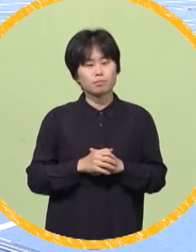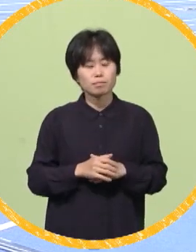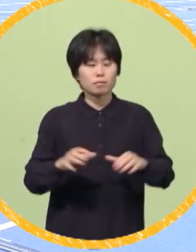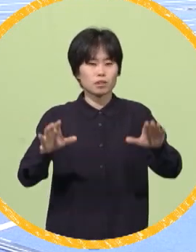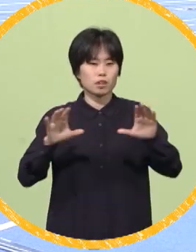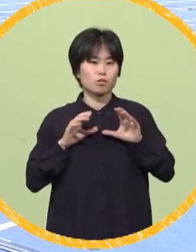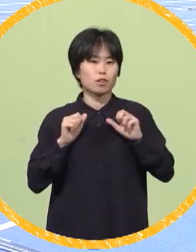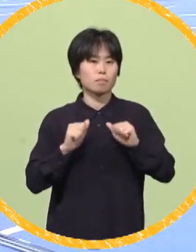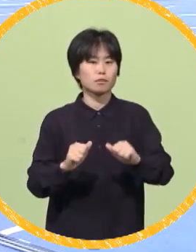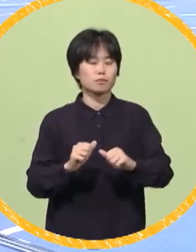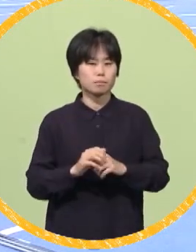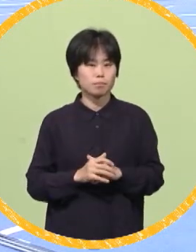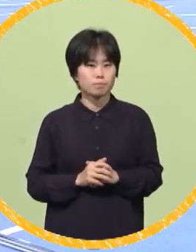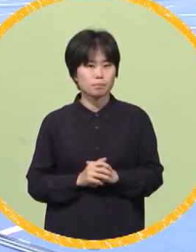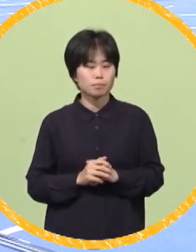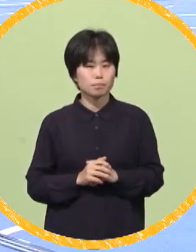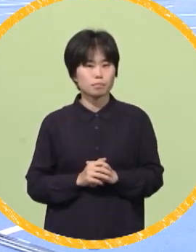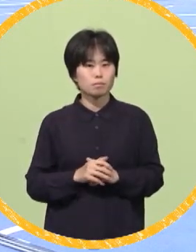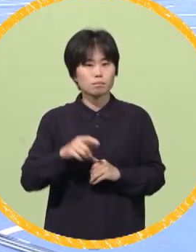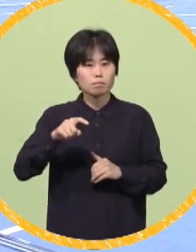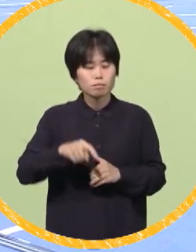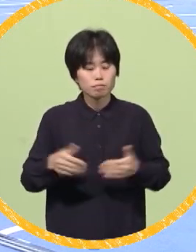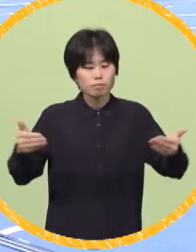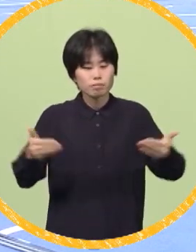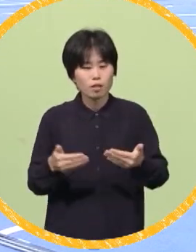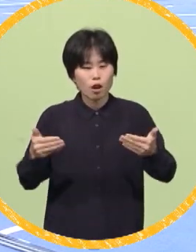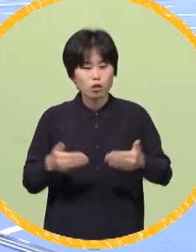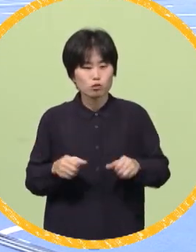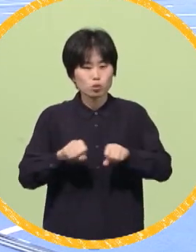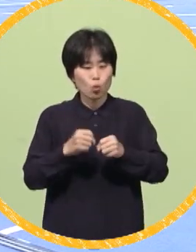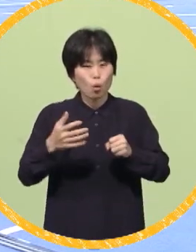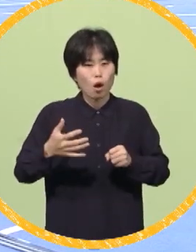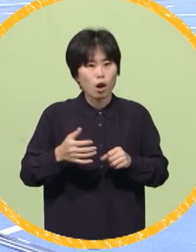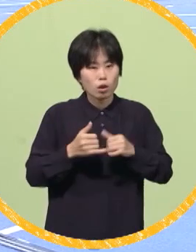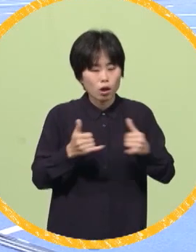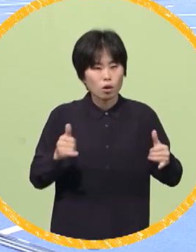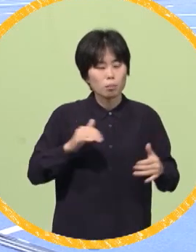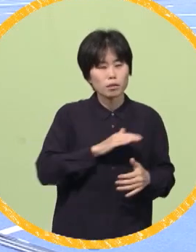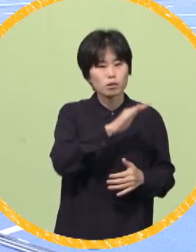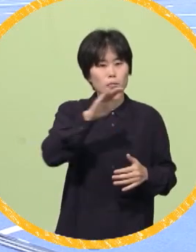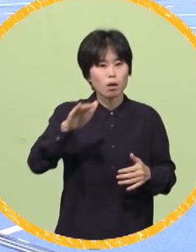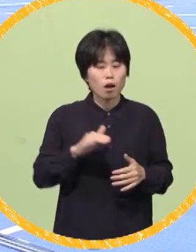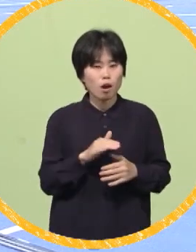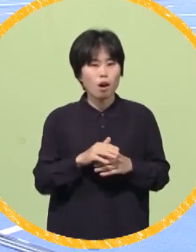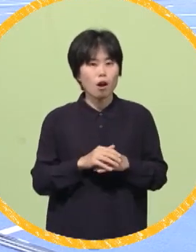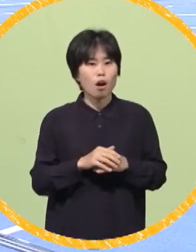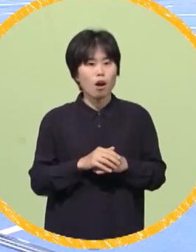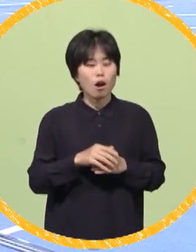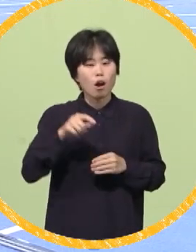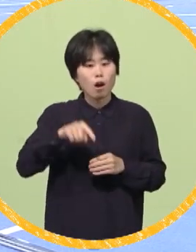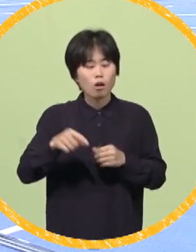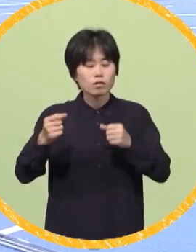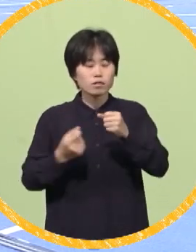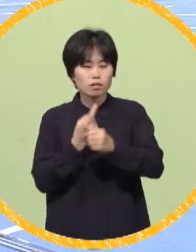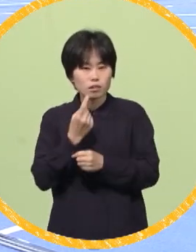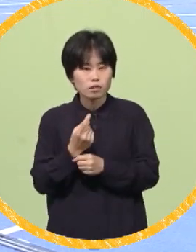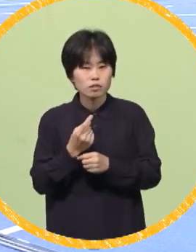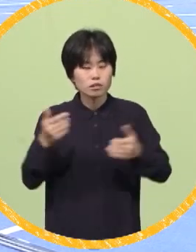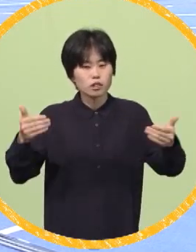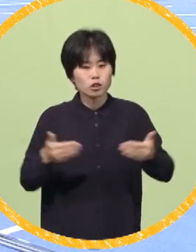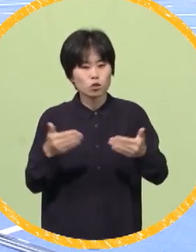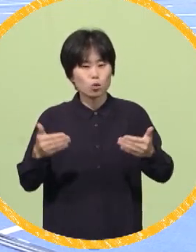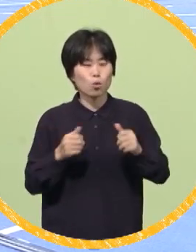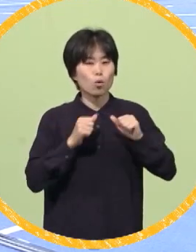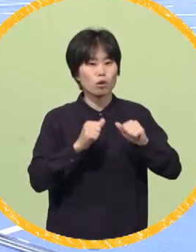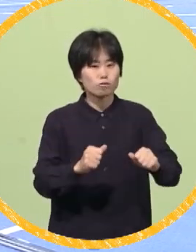けさせていただきました。ここで働いてくれている障害者の方々が、一人でも多く、これをきっかけに、職業につい